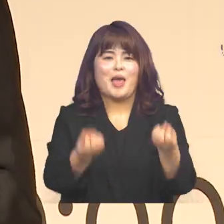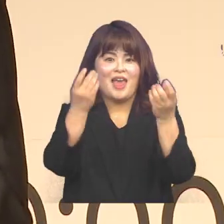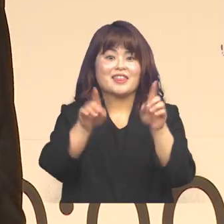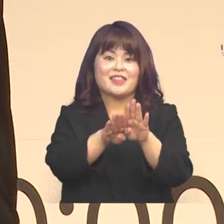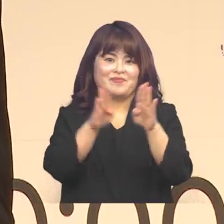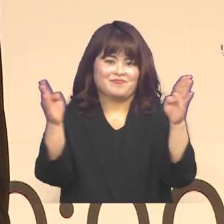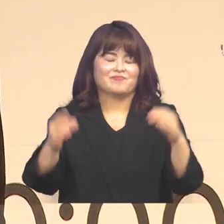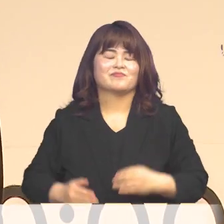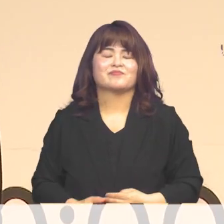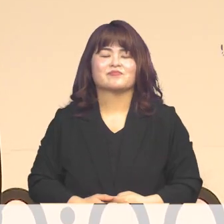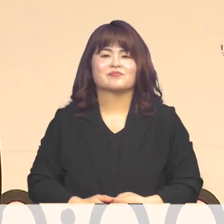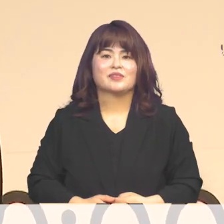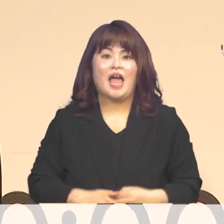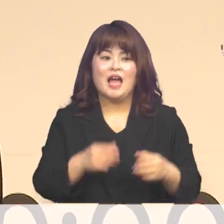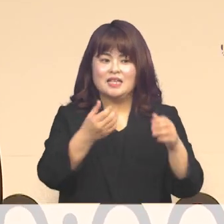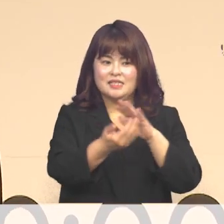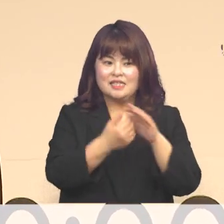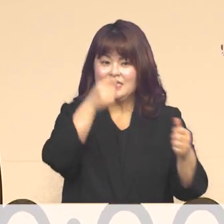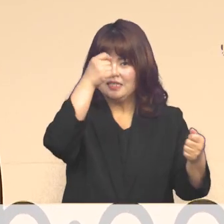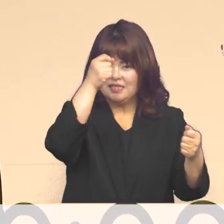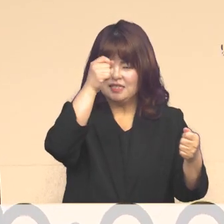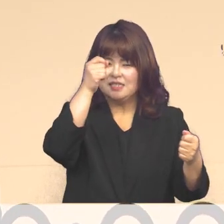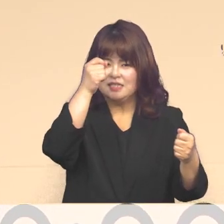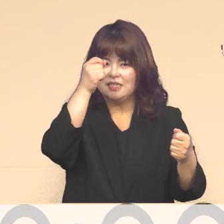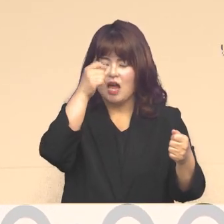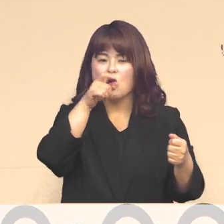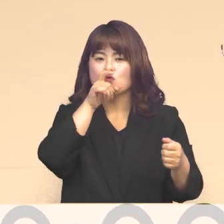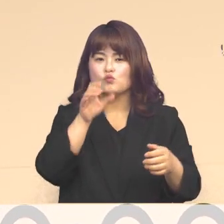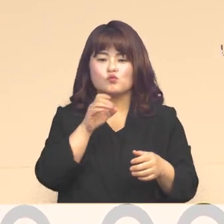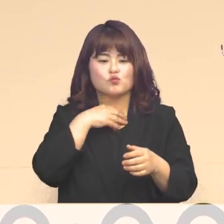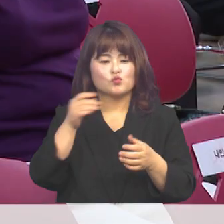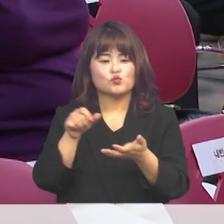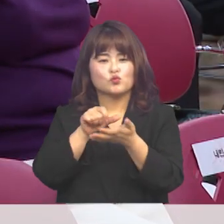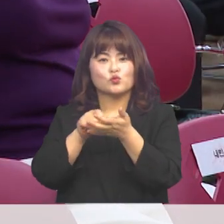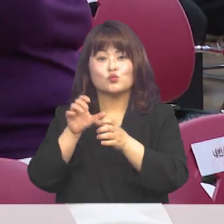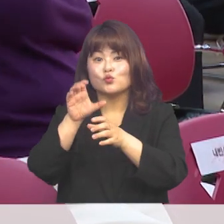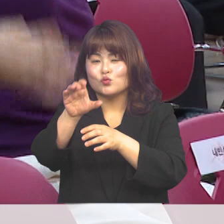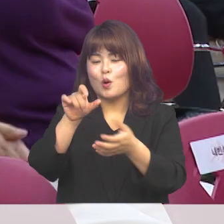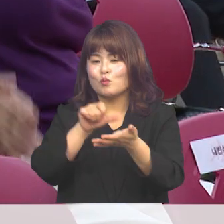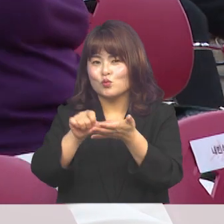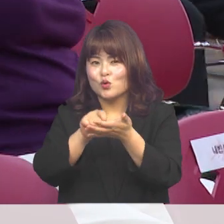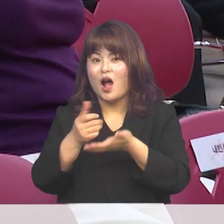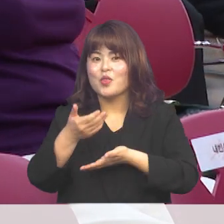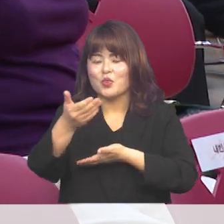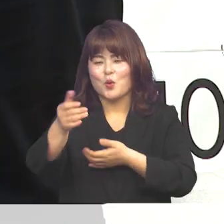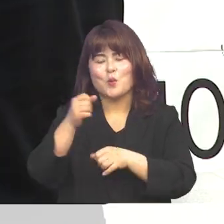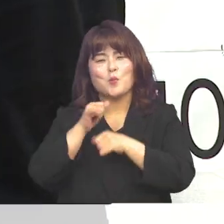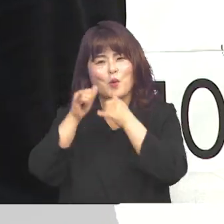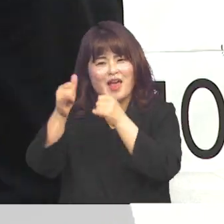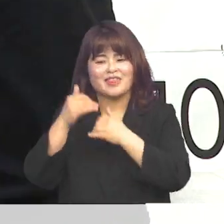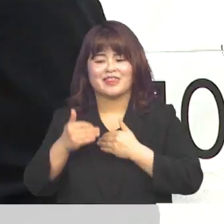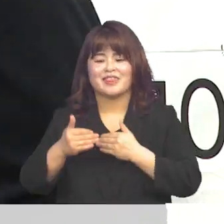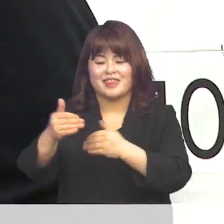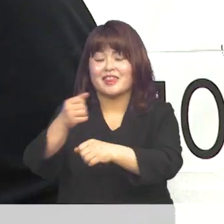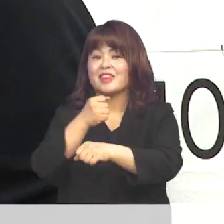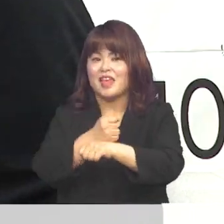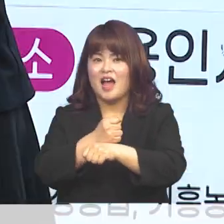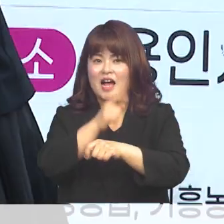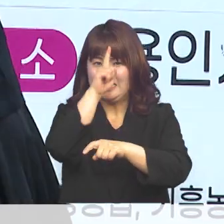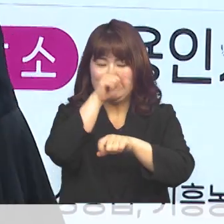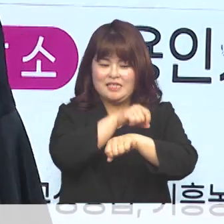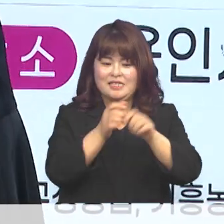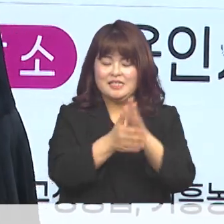개최했습니다. 이날 기념식은 식전 공연, 후원 금품 전달식, 축사, 노인복지 유공자 표창 순으로